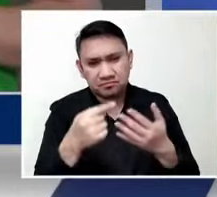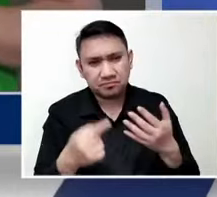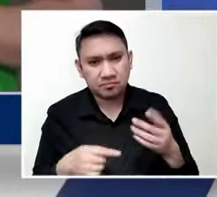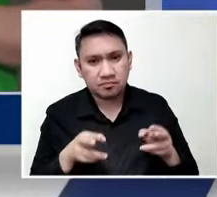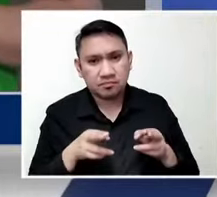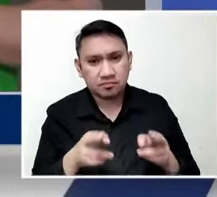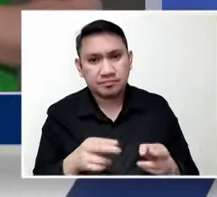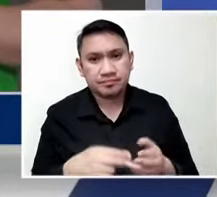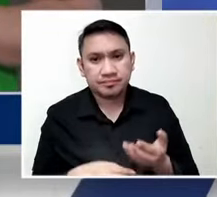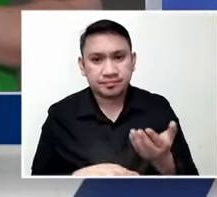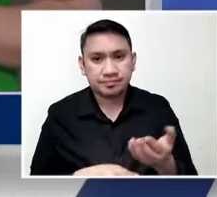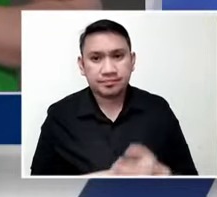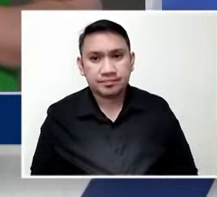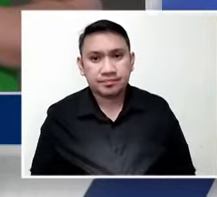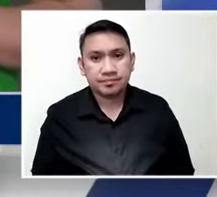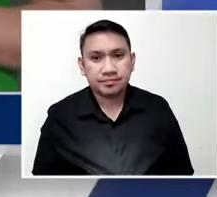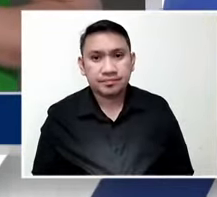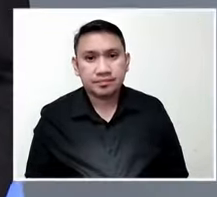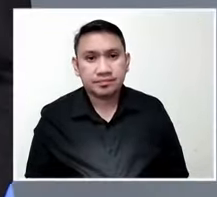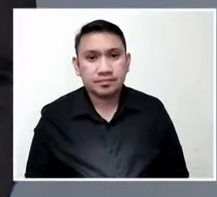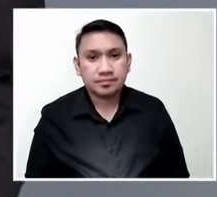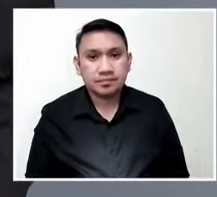salamat, Johnson Manaban.